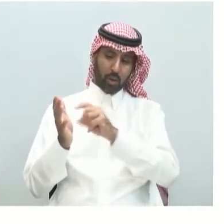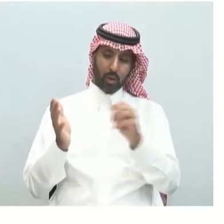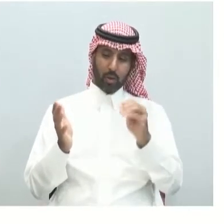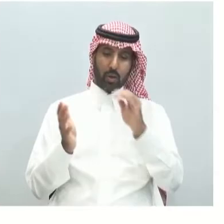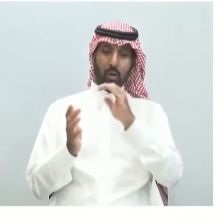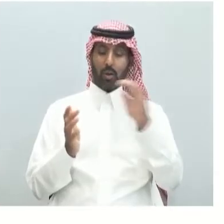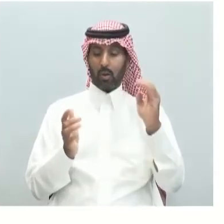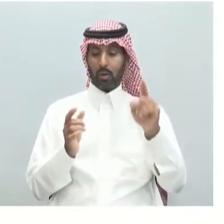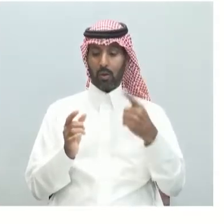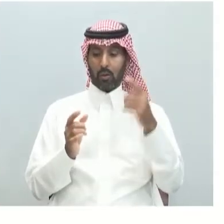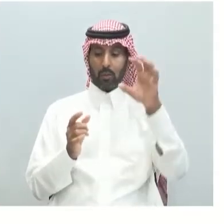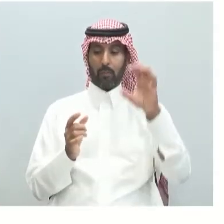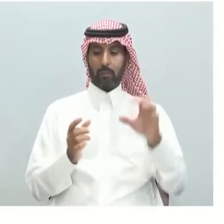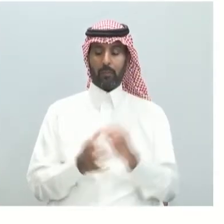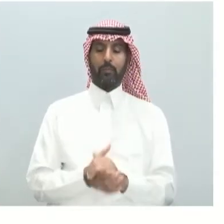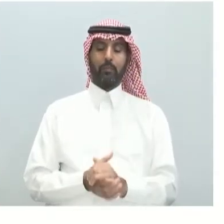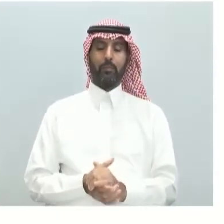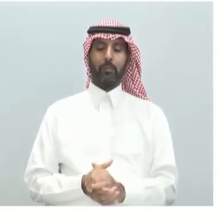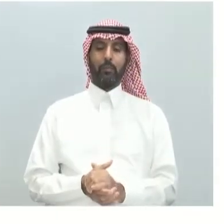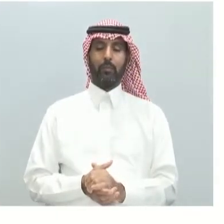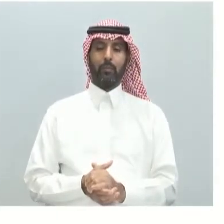جمله مناسبه لها